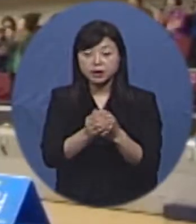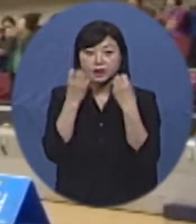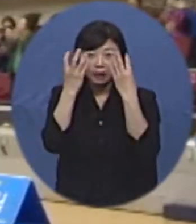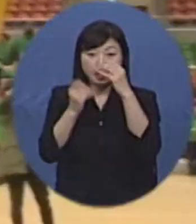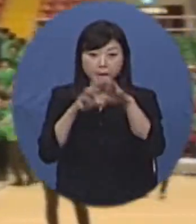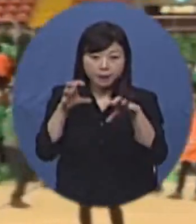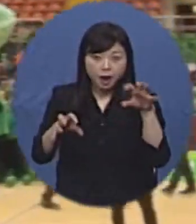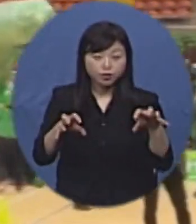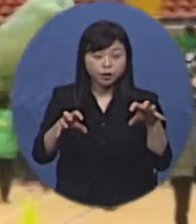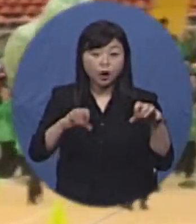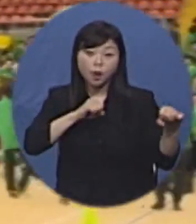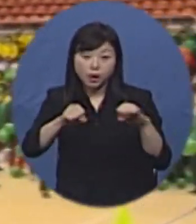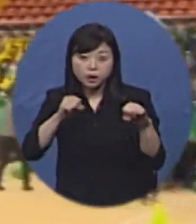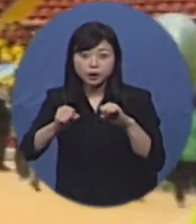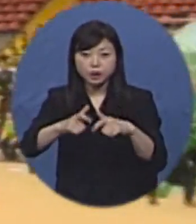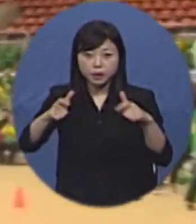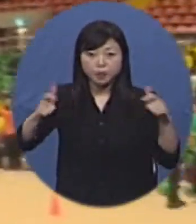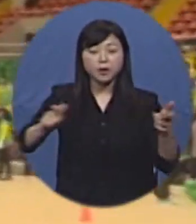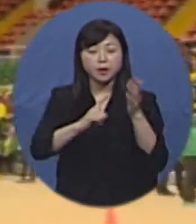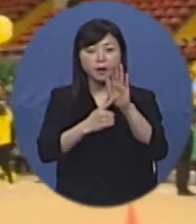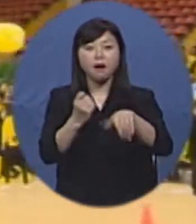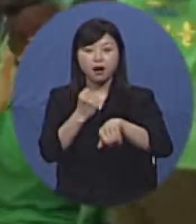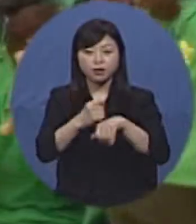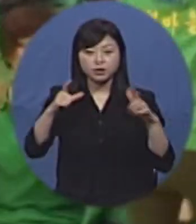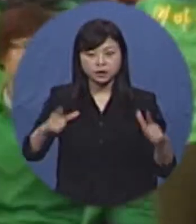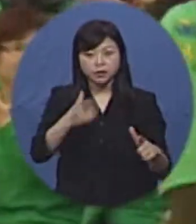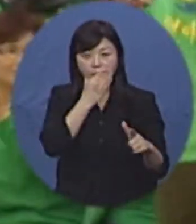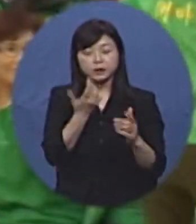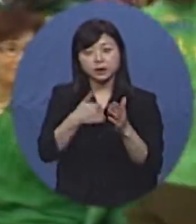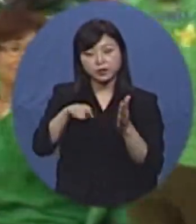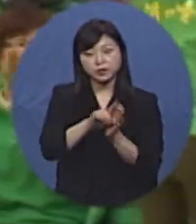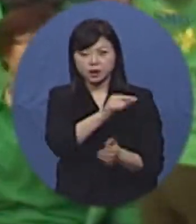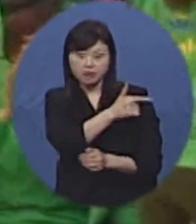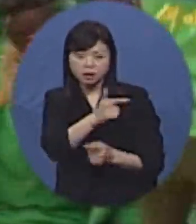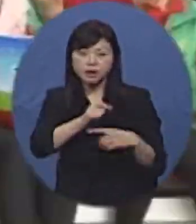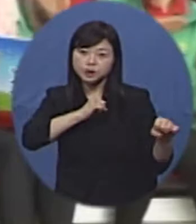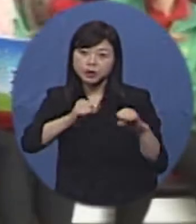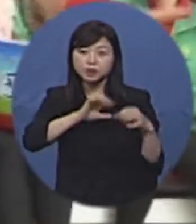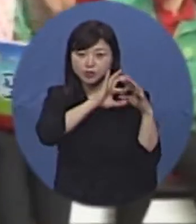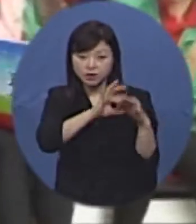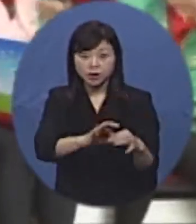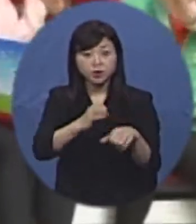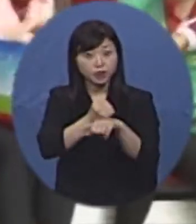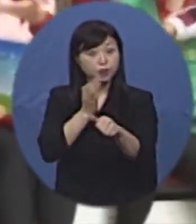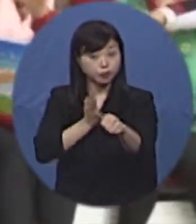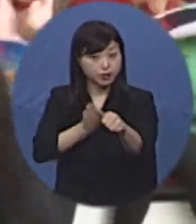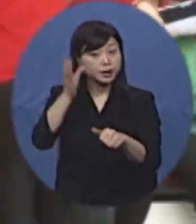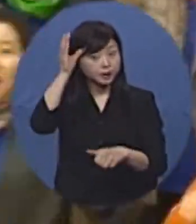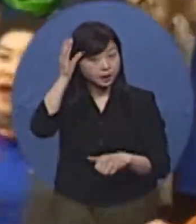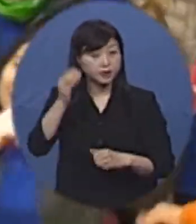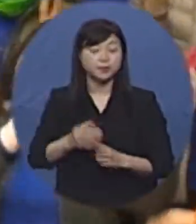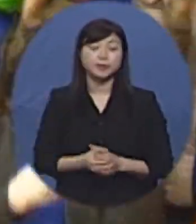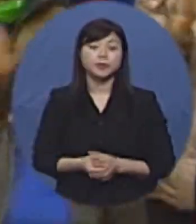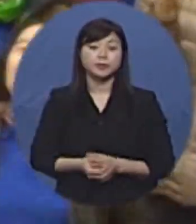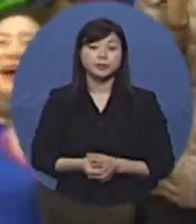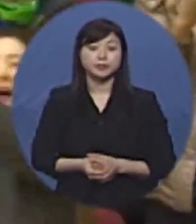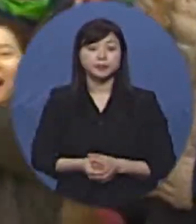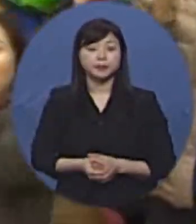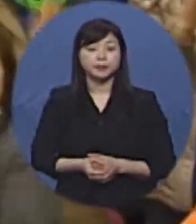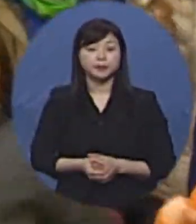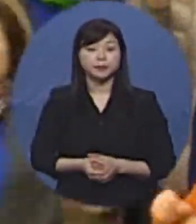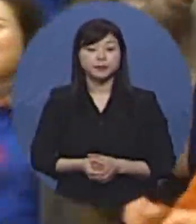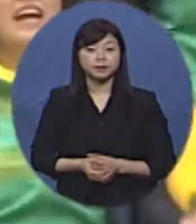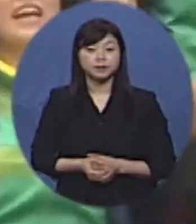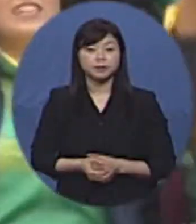퍼지고 앞으로도 지역 복지를 위해 변함없는 활동으로 이어지길 기대합니다. 복지TV 뉴스